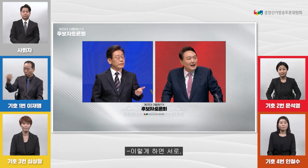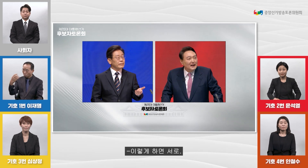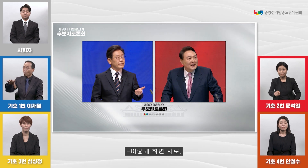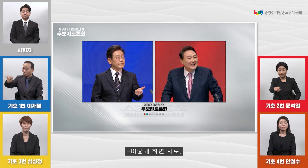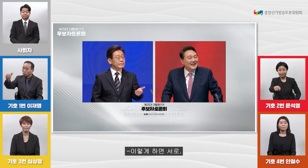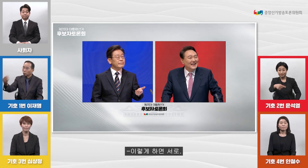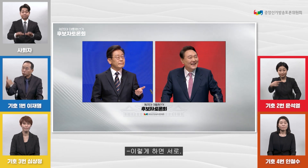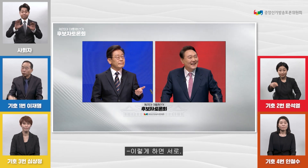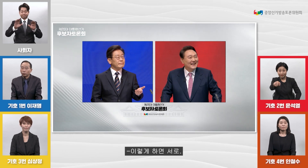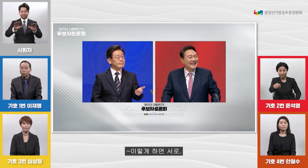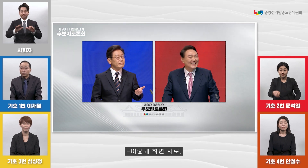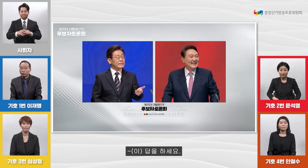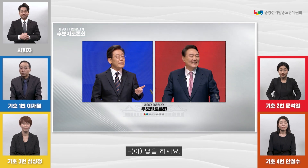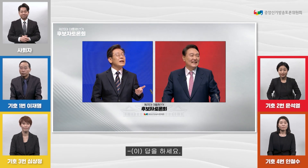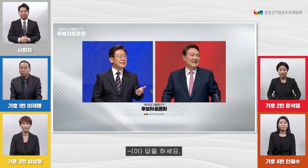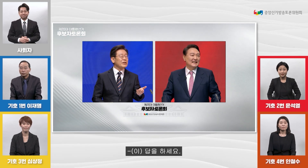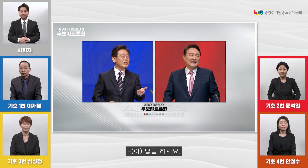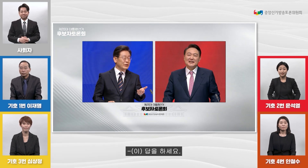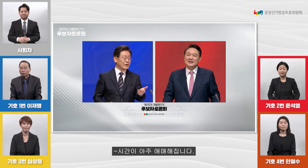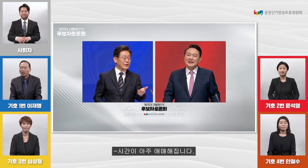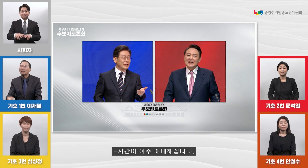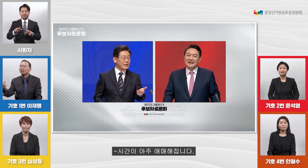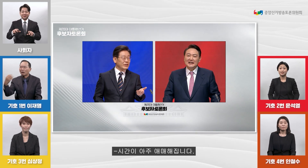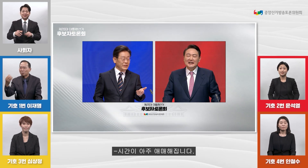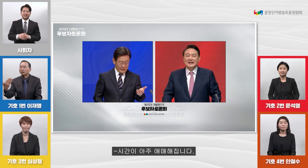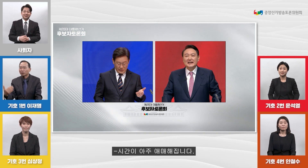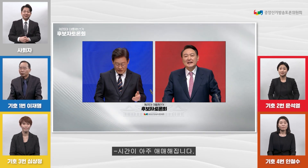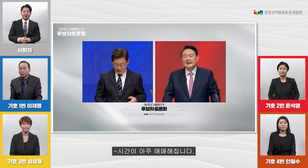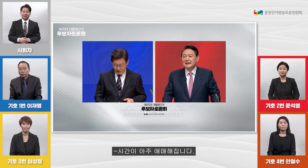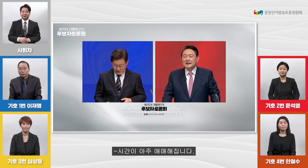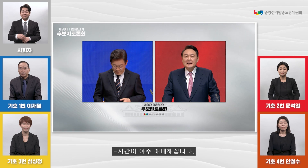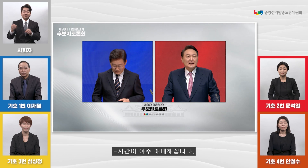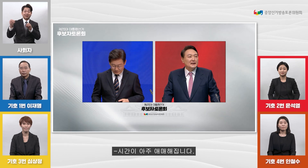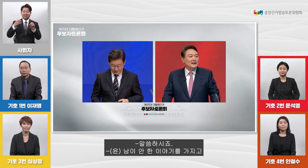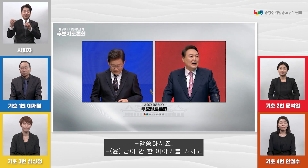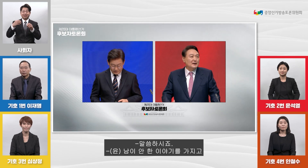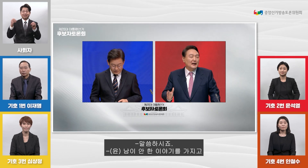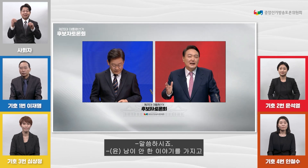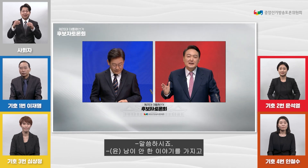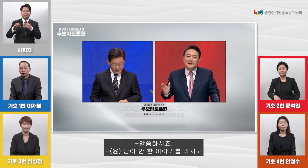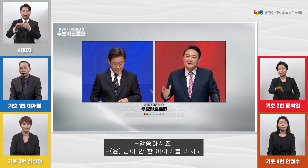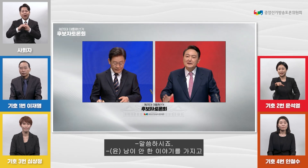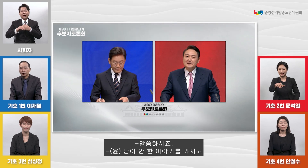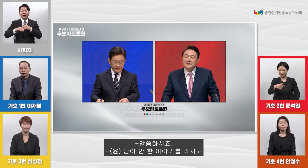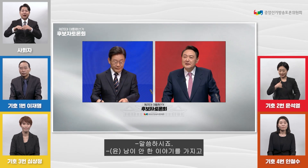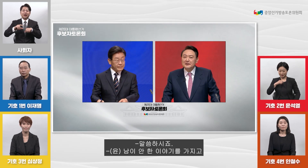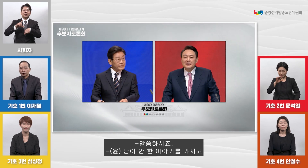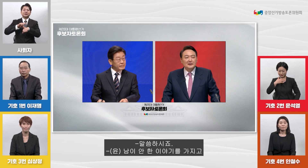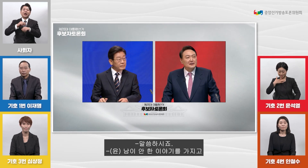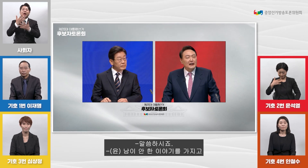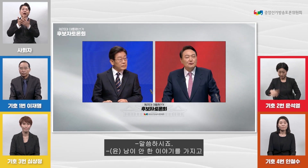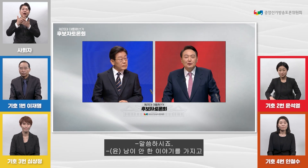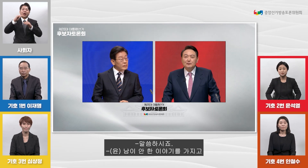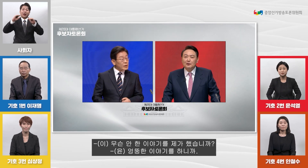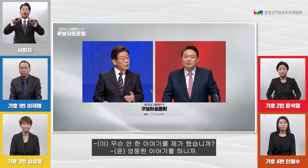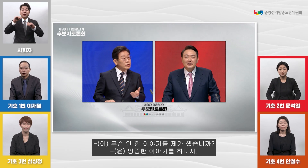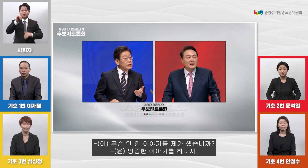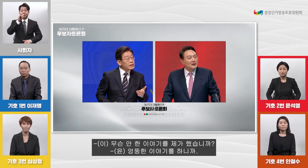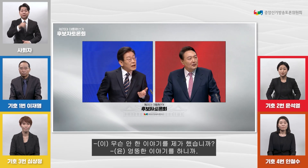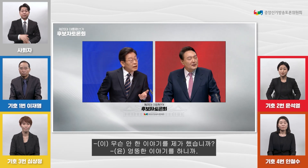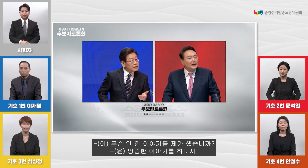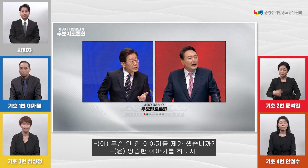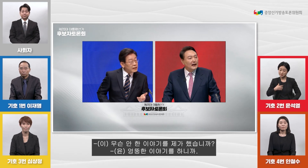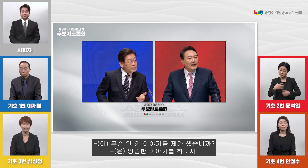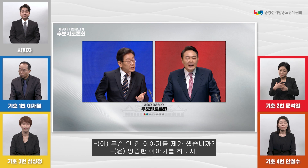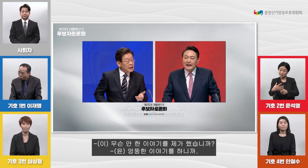아니십니까? 이렇게 하면 서로 답을 하세요. 네, 시간이 아주 애매해집니다. 그러니까 남이 안 한 얘기를 가지고 엉뚱한 뭔